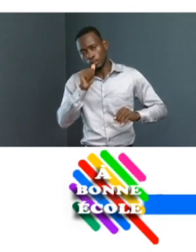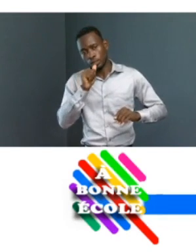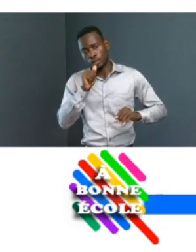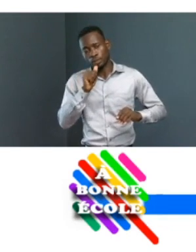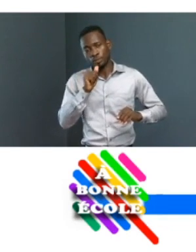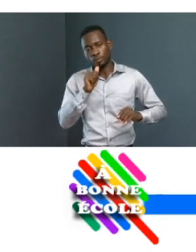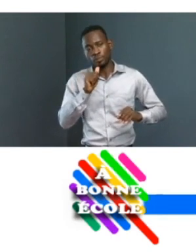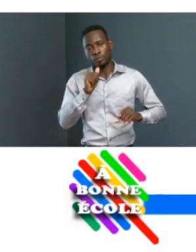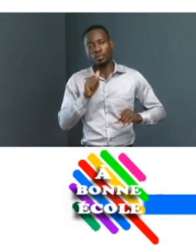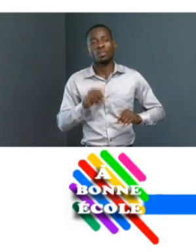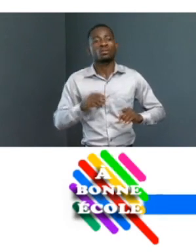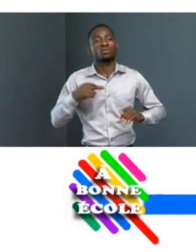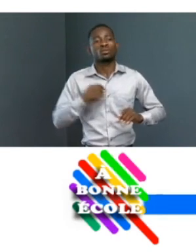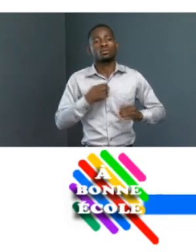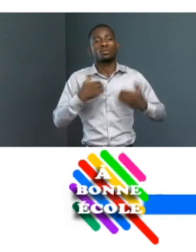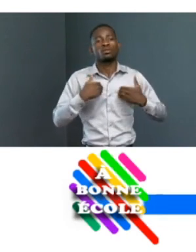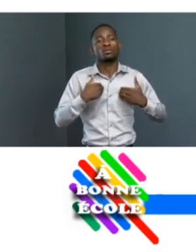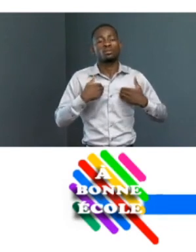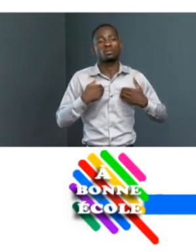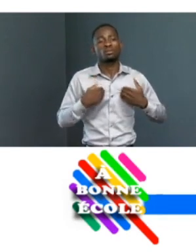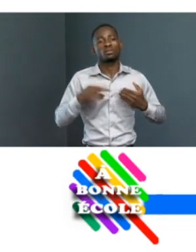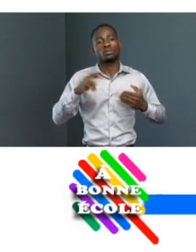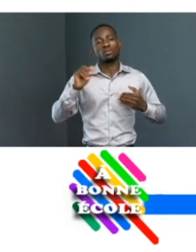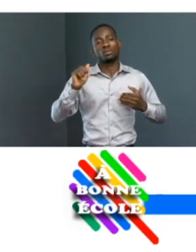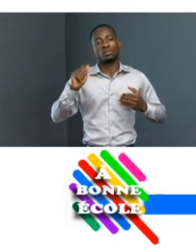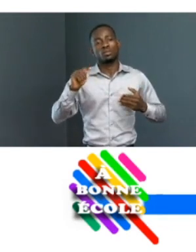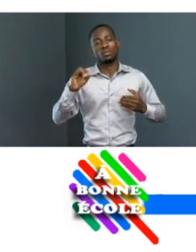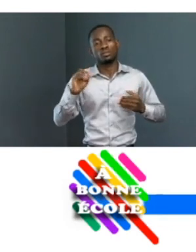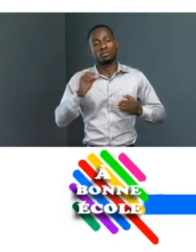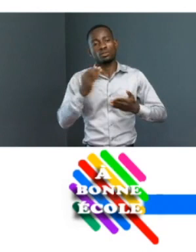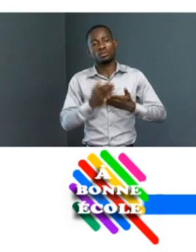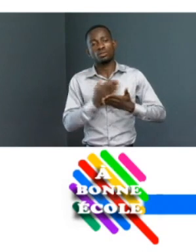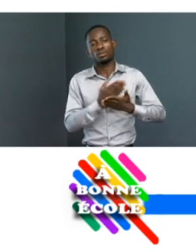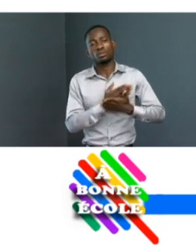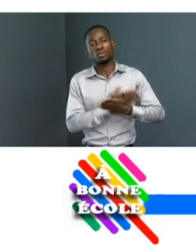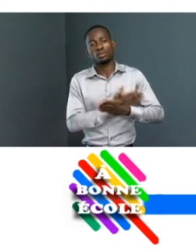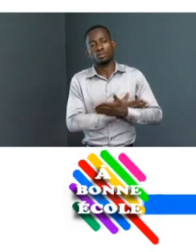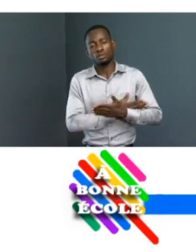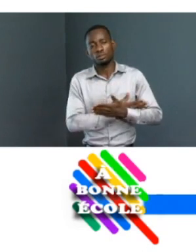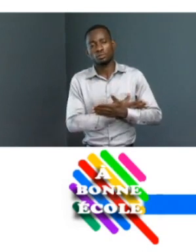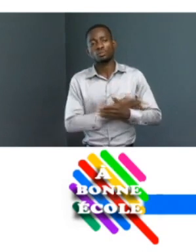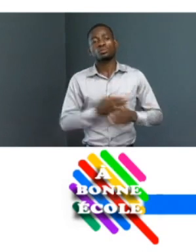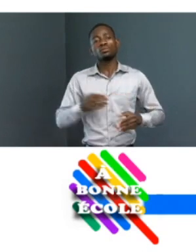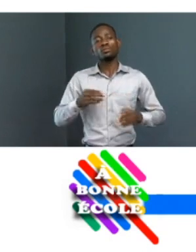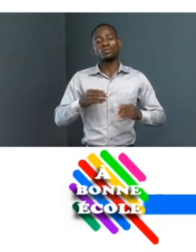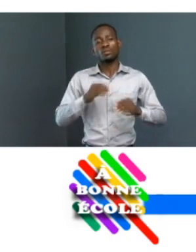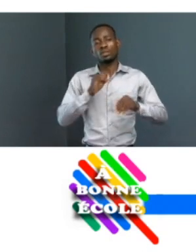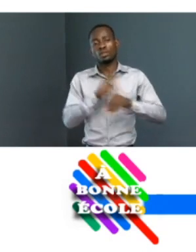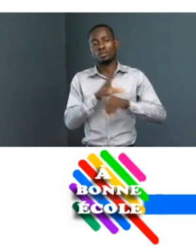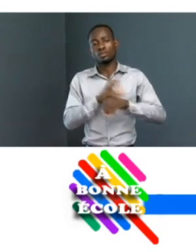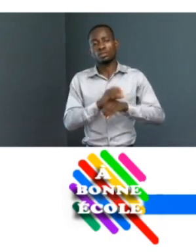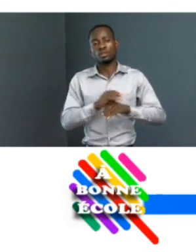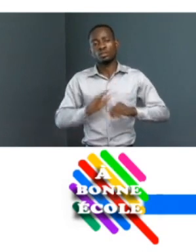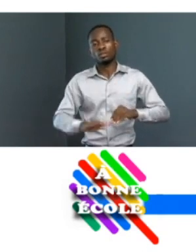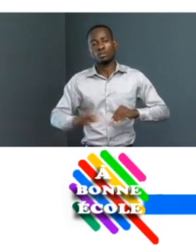alimentaires qui existent? Nous avons la ration de croissance. La ration de croissance qui est conseillée aux enfants